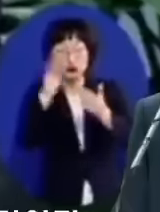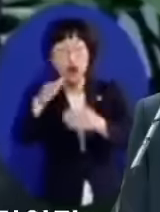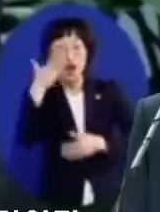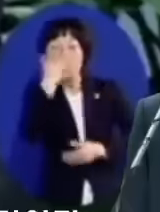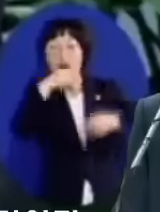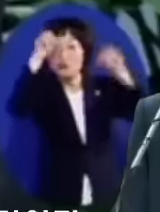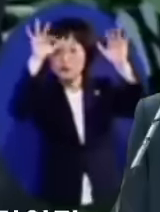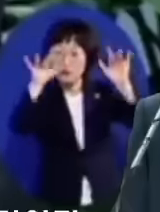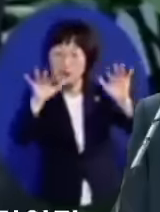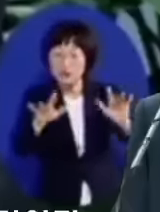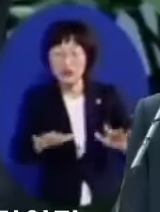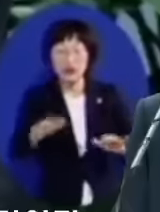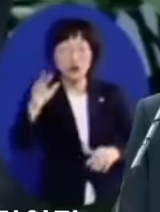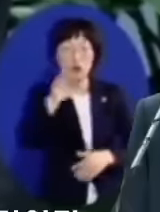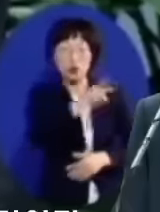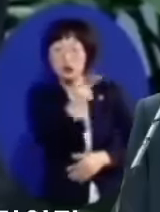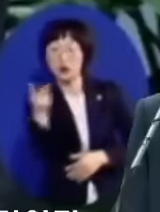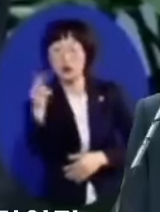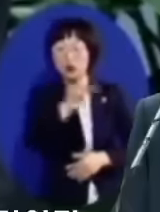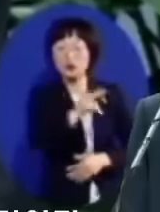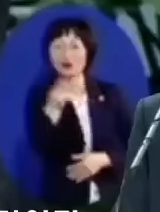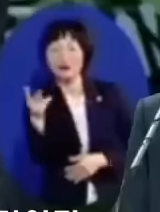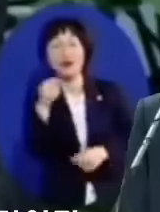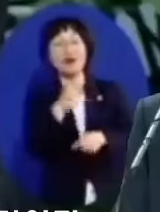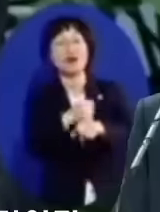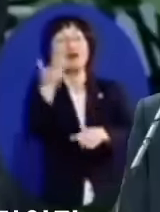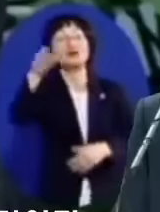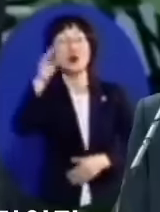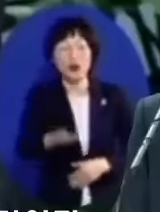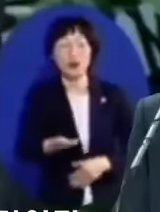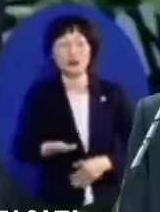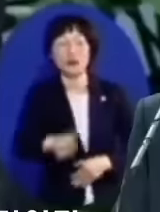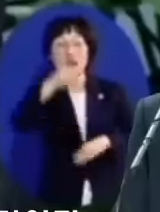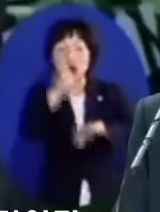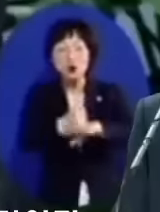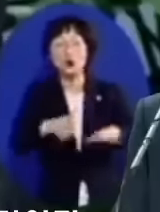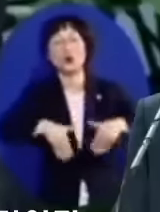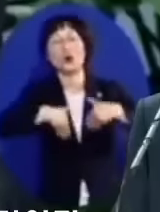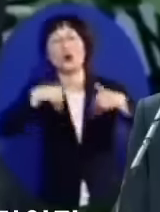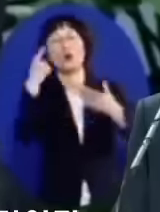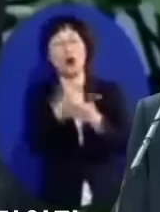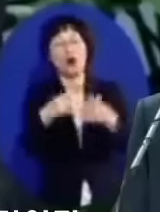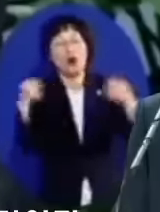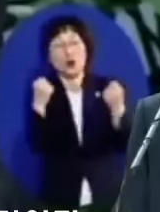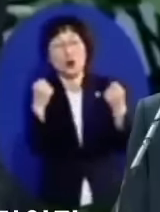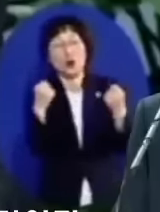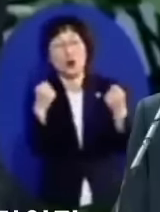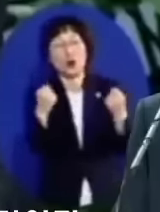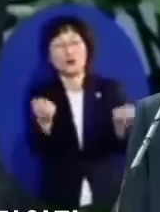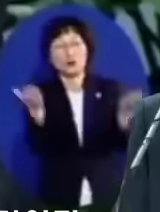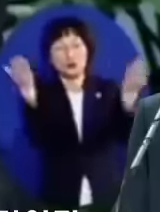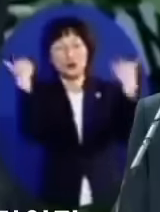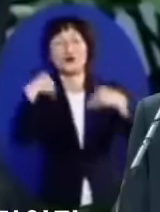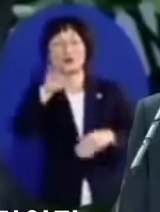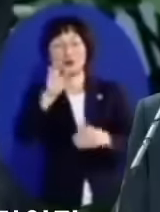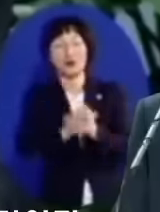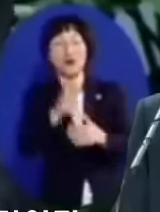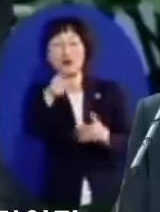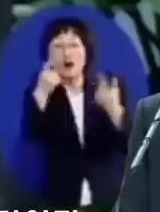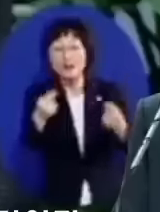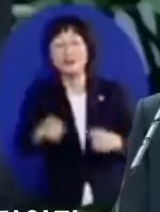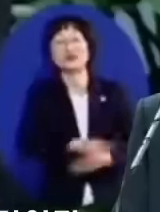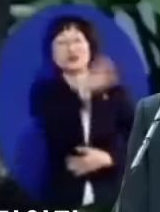내리고 왔다 갔다 왔다 갔다 합니다. 그러나 결국은 봄이 오고 겨울은 물러가고 마는 것입니다. 그와 같이